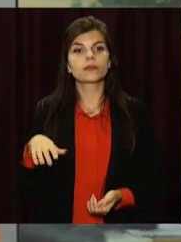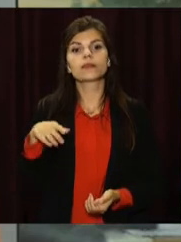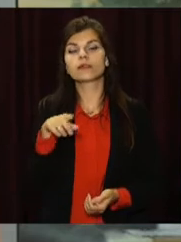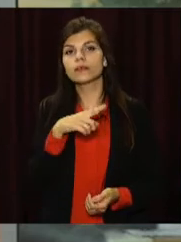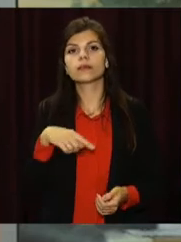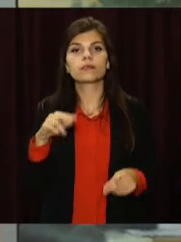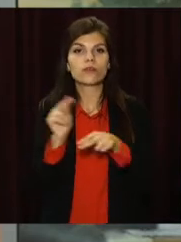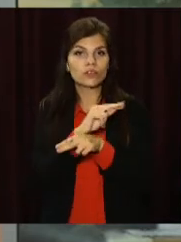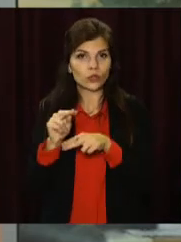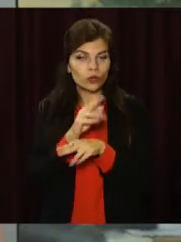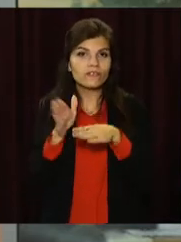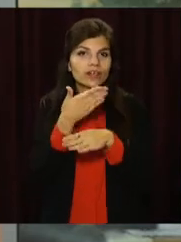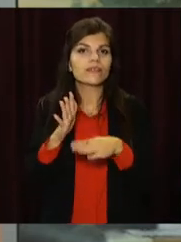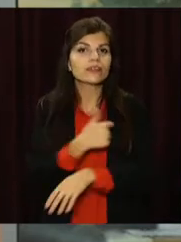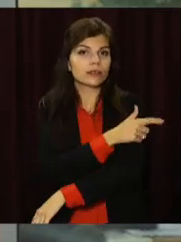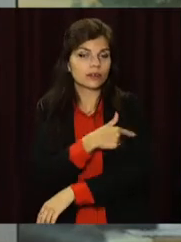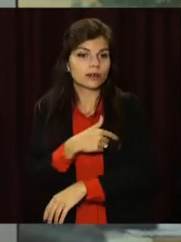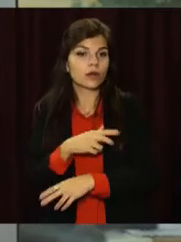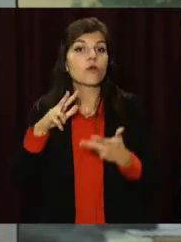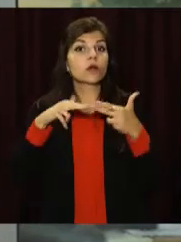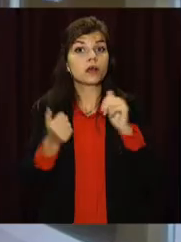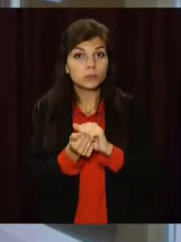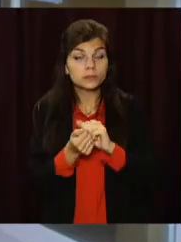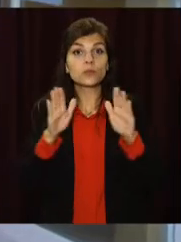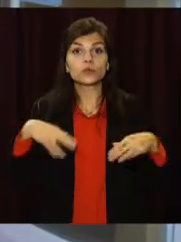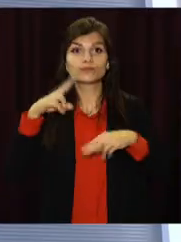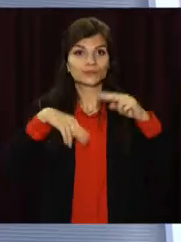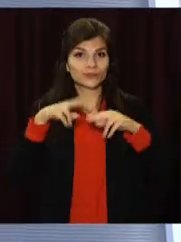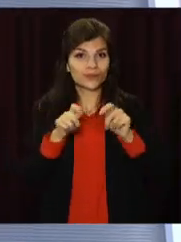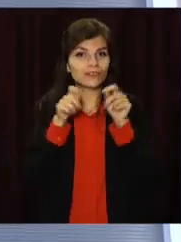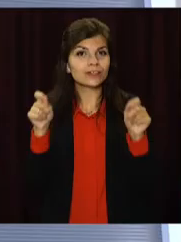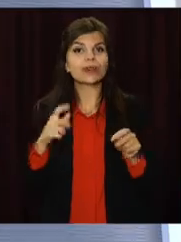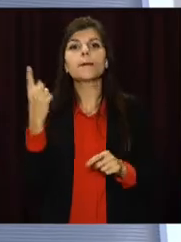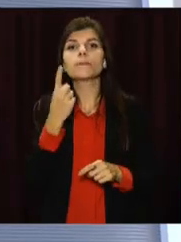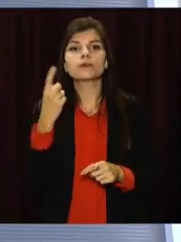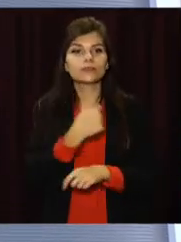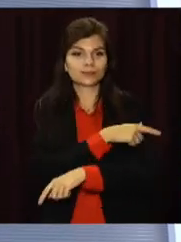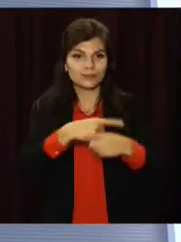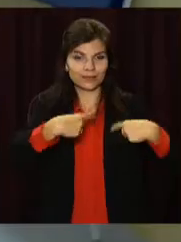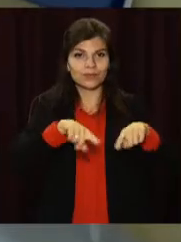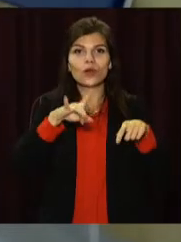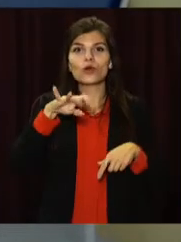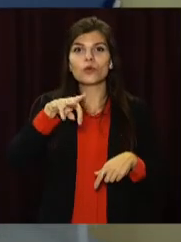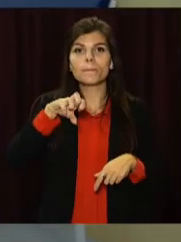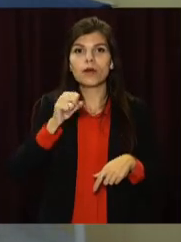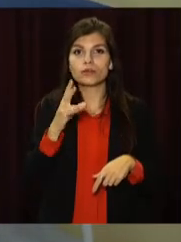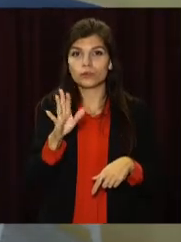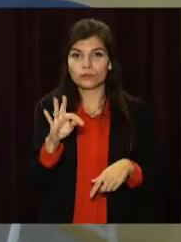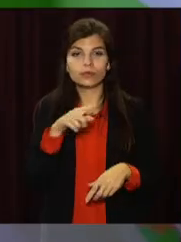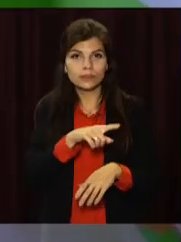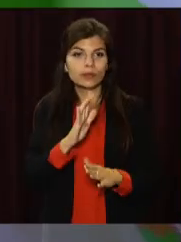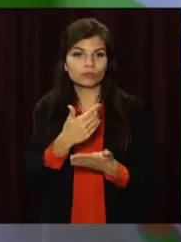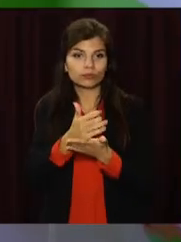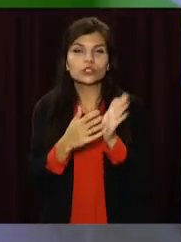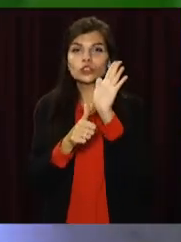і відремонтовані відділення в лікарнях. У Кам'янському після будівництва відкрили першу амбулаторію в Романковому. Там